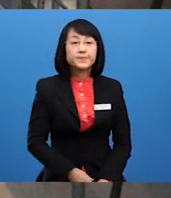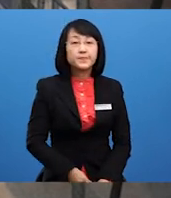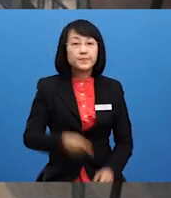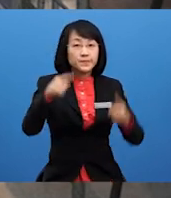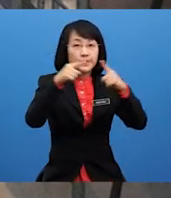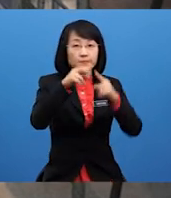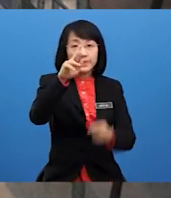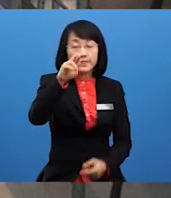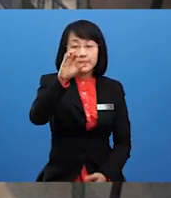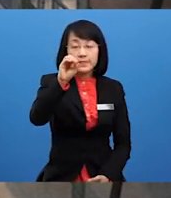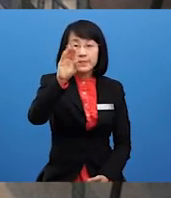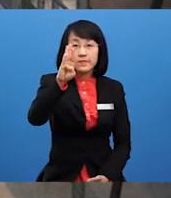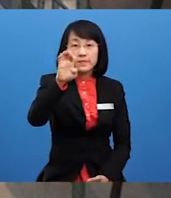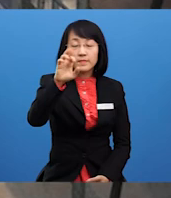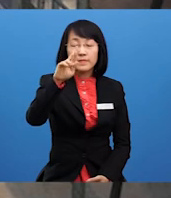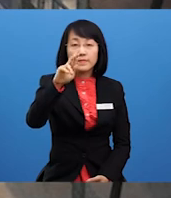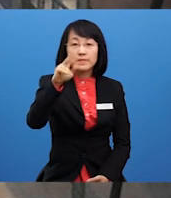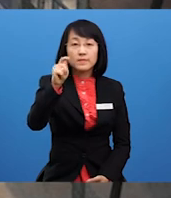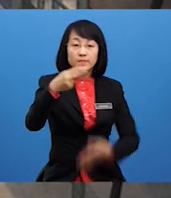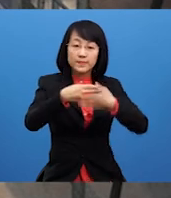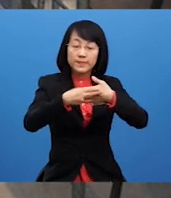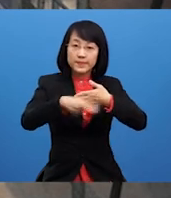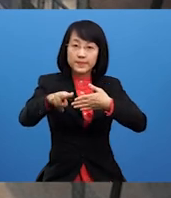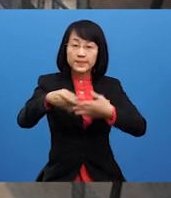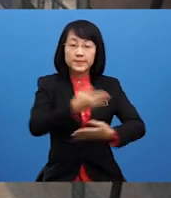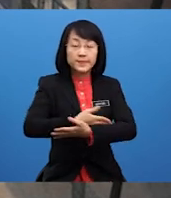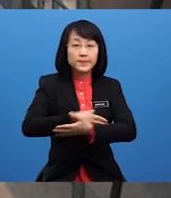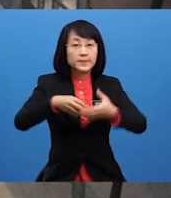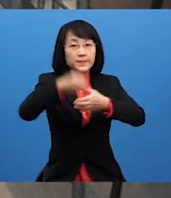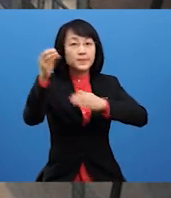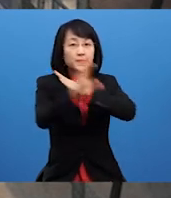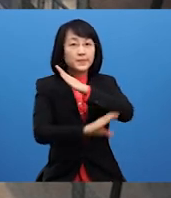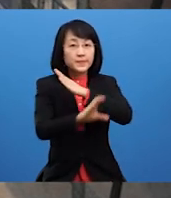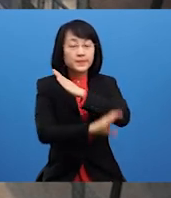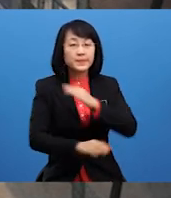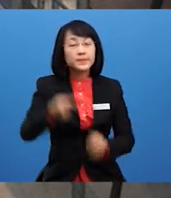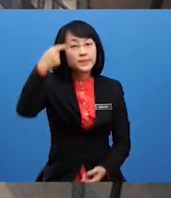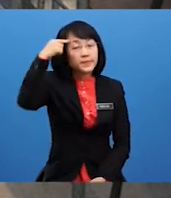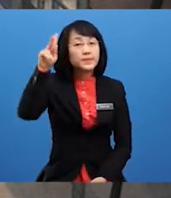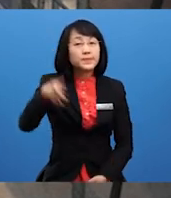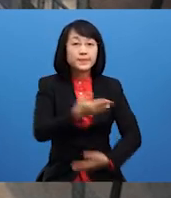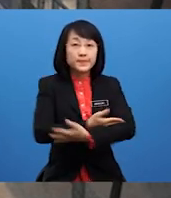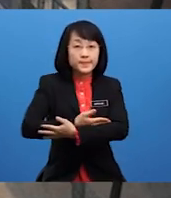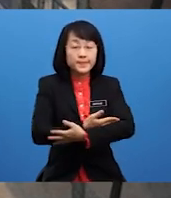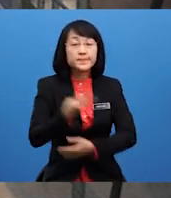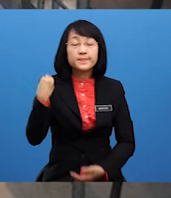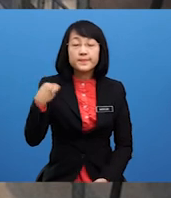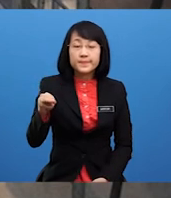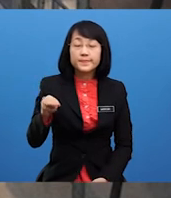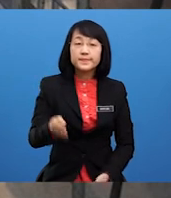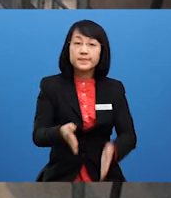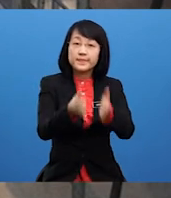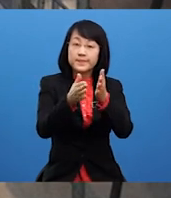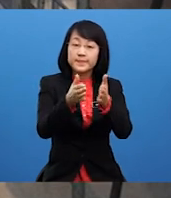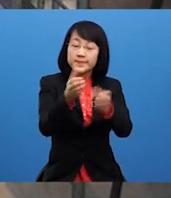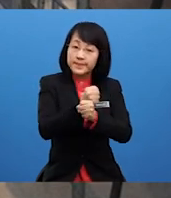menghantar anaknya ke London. Tindakan ini adalah semata-mata untuk memastikan anak-anak mereka menuntut ilmu.